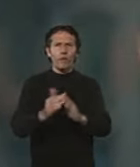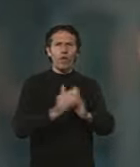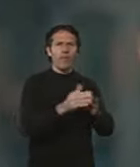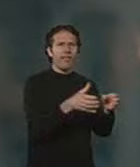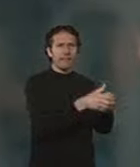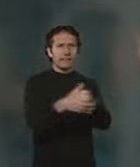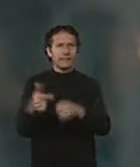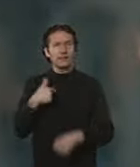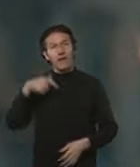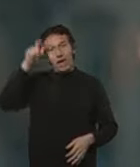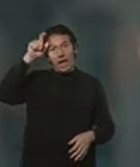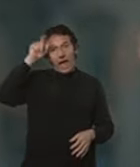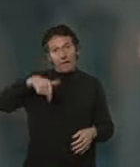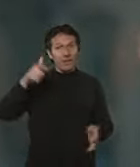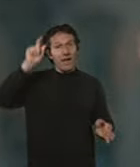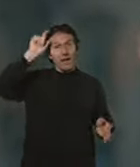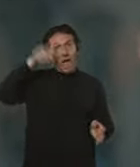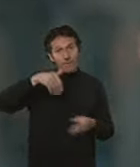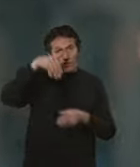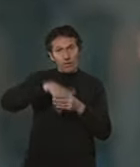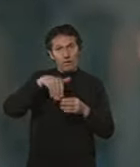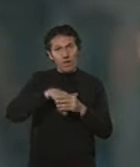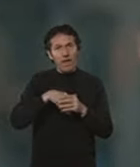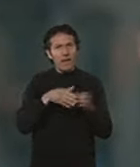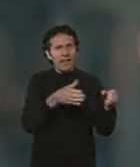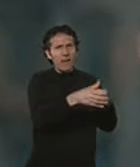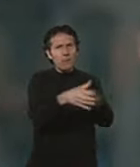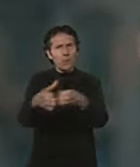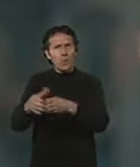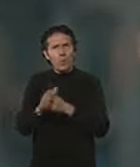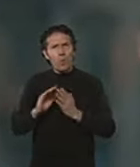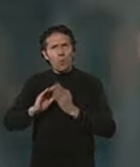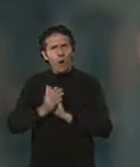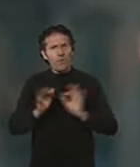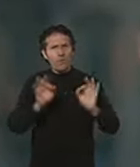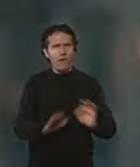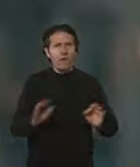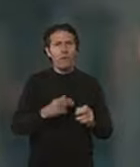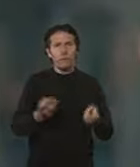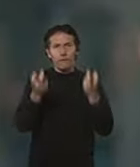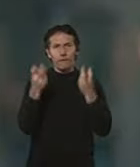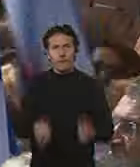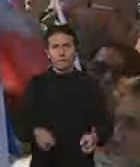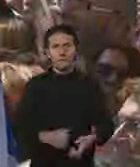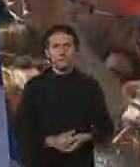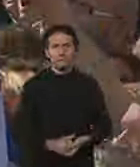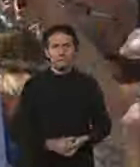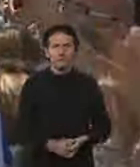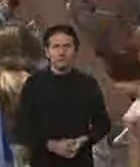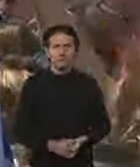nous sommes républicains et qu'en République les tribus et les communautarismes nous n'en voulons